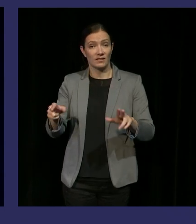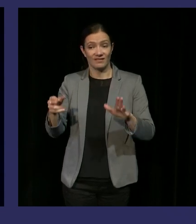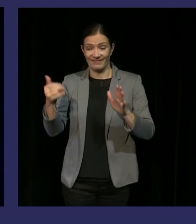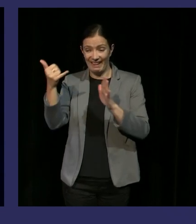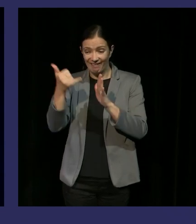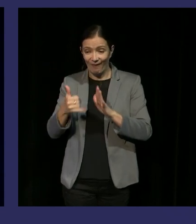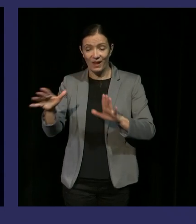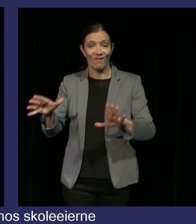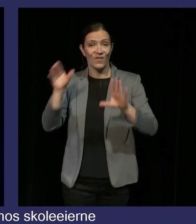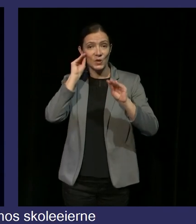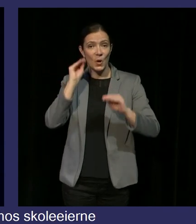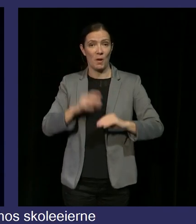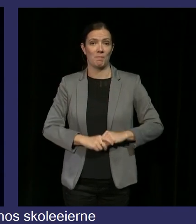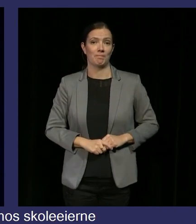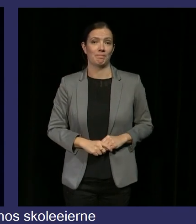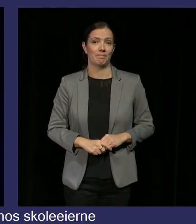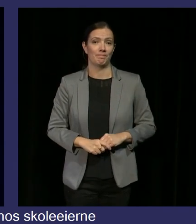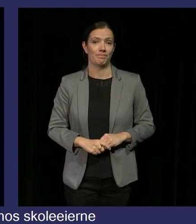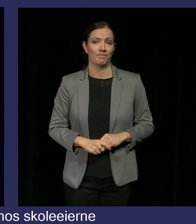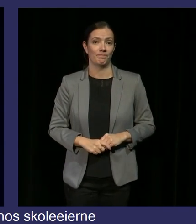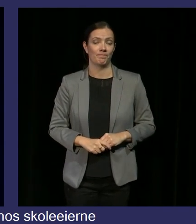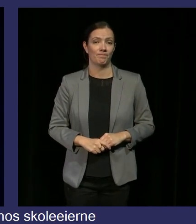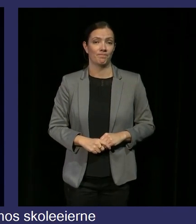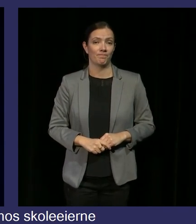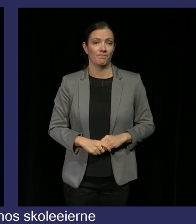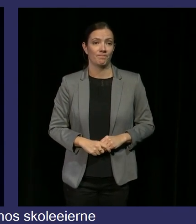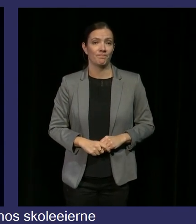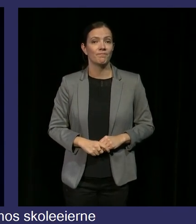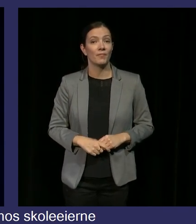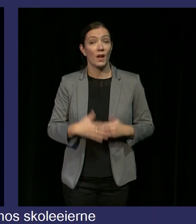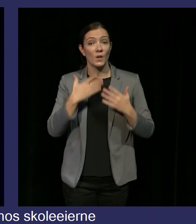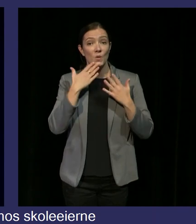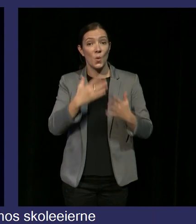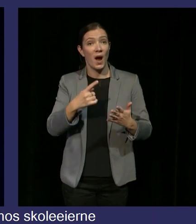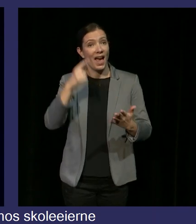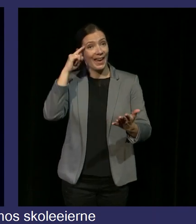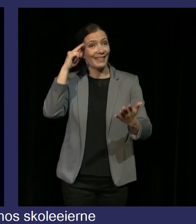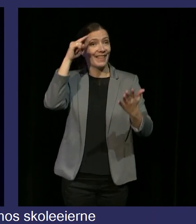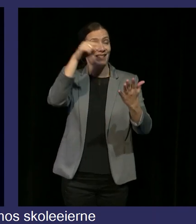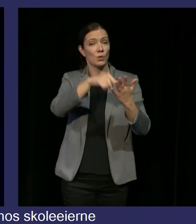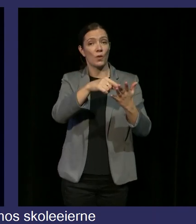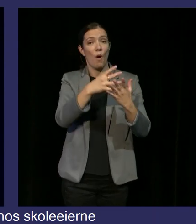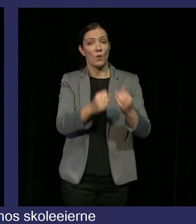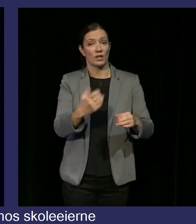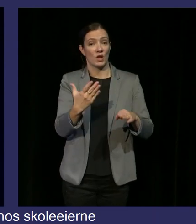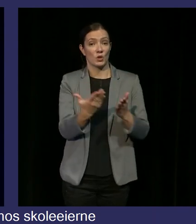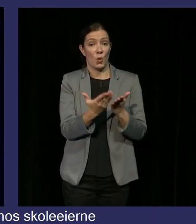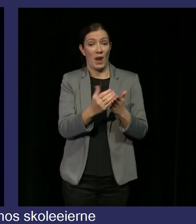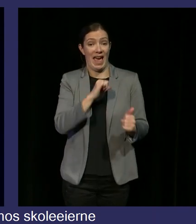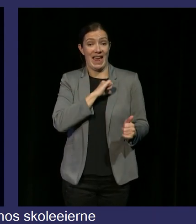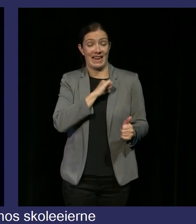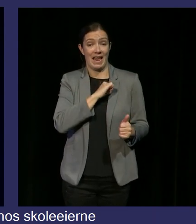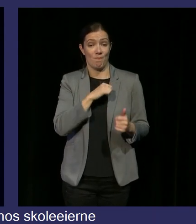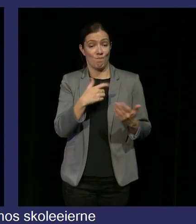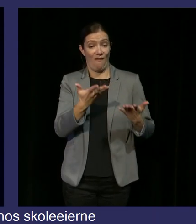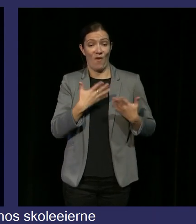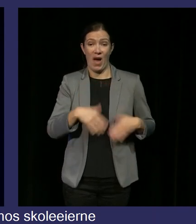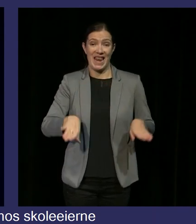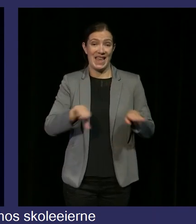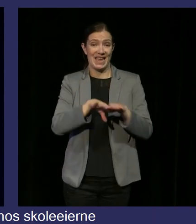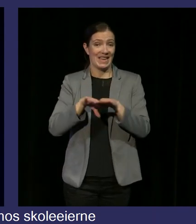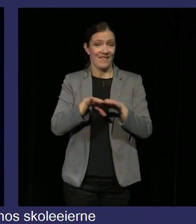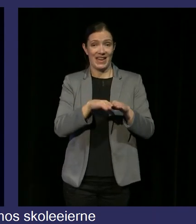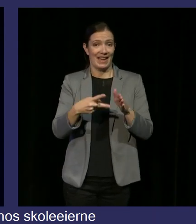innholdet. Det hjelper ikke med gode intensjoner hos skoleeierne om å skaffe